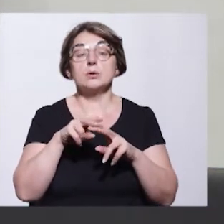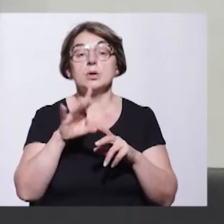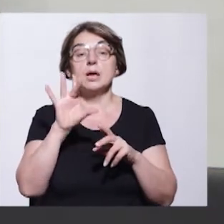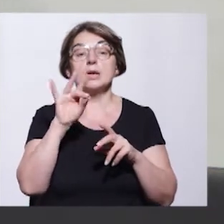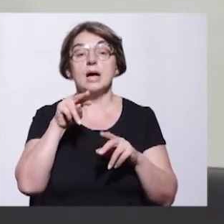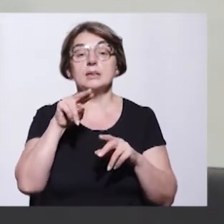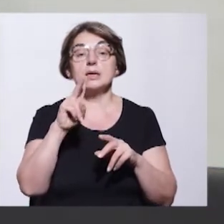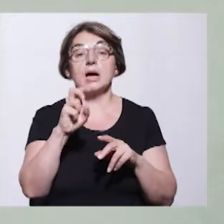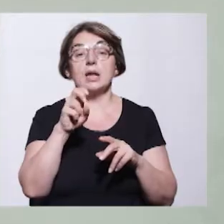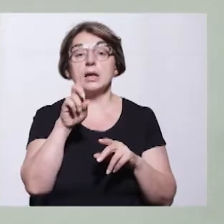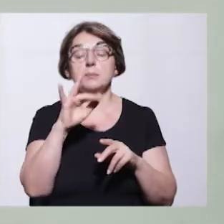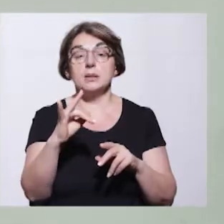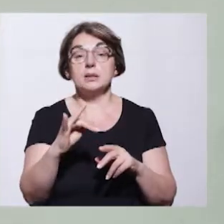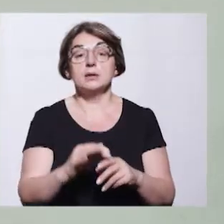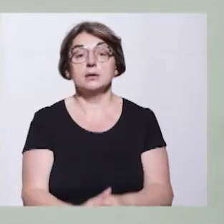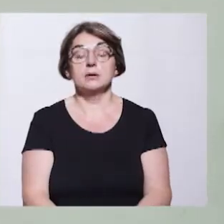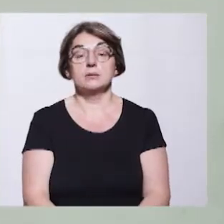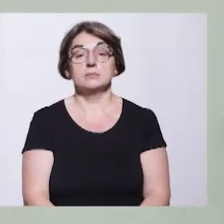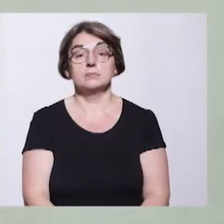ქლორის რადიკალები.